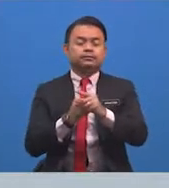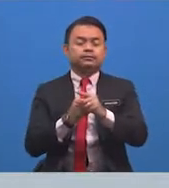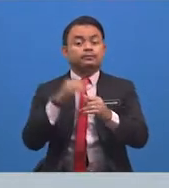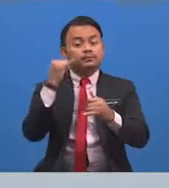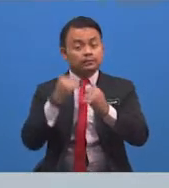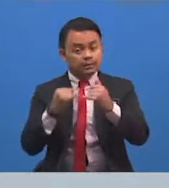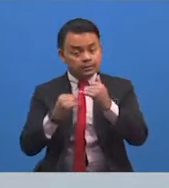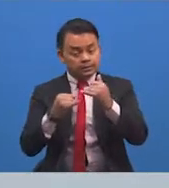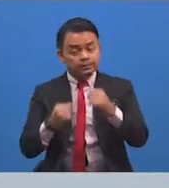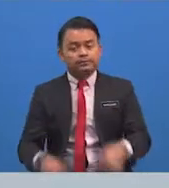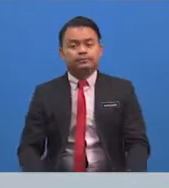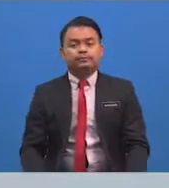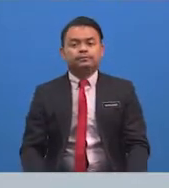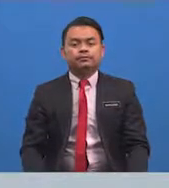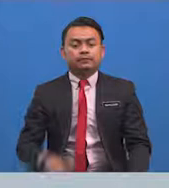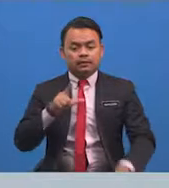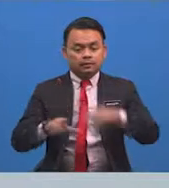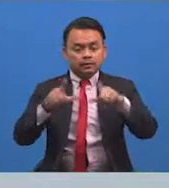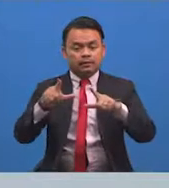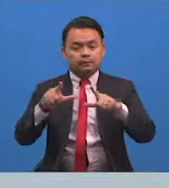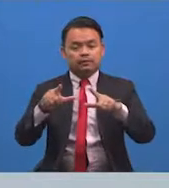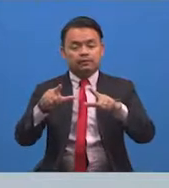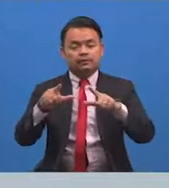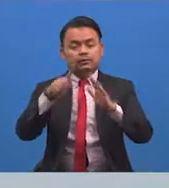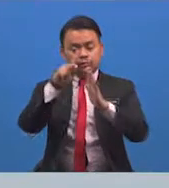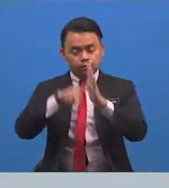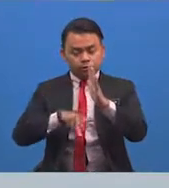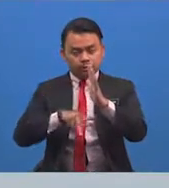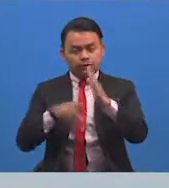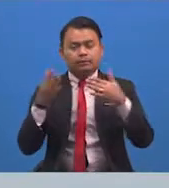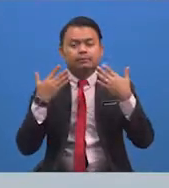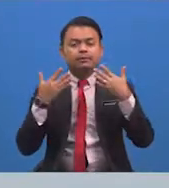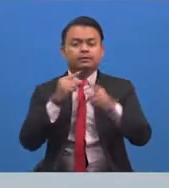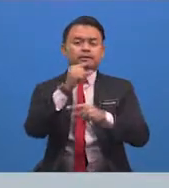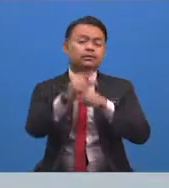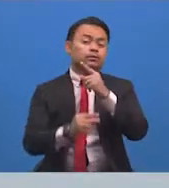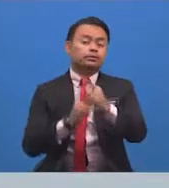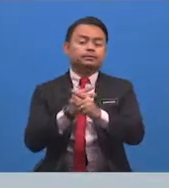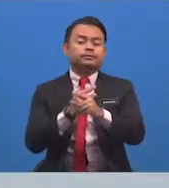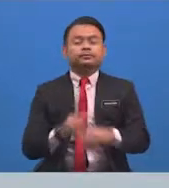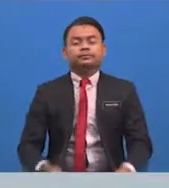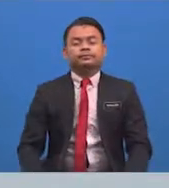membahaskan langkah-langkah mengurangkan pemanasan global.